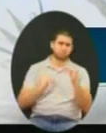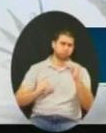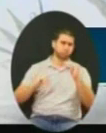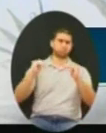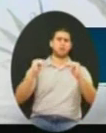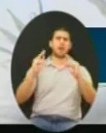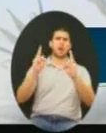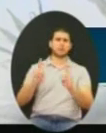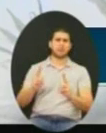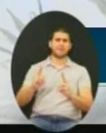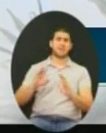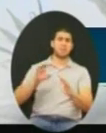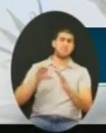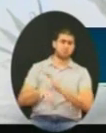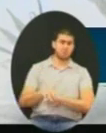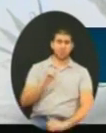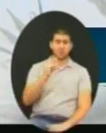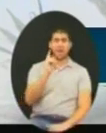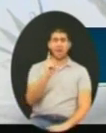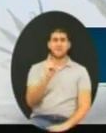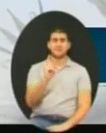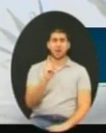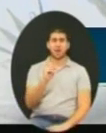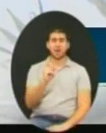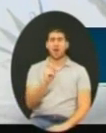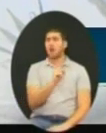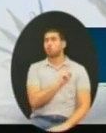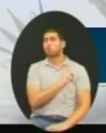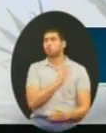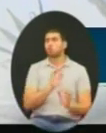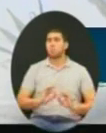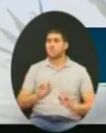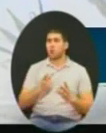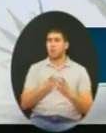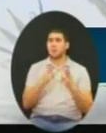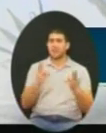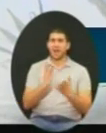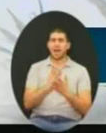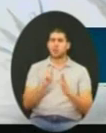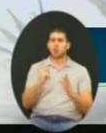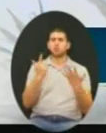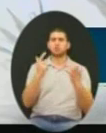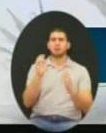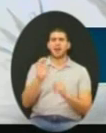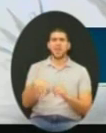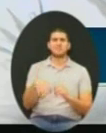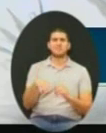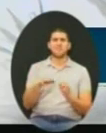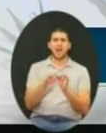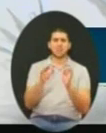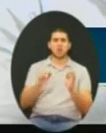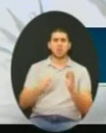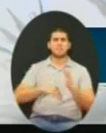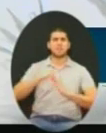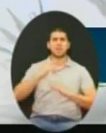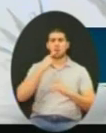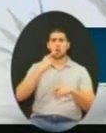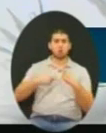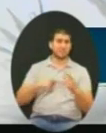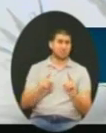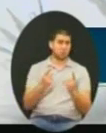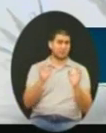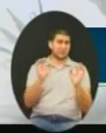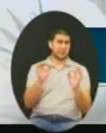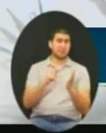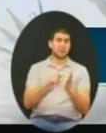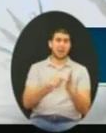עצר את המשקיעים, אבל בעצם דבר לא ייפטר עד שלא יהיו 70,000 התחלות בנייה מדי שנה, וזה לא קורה. עד